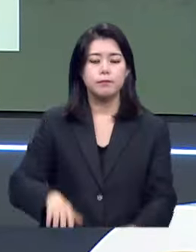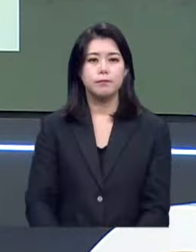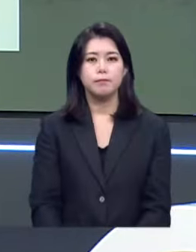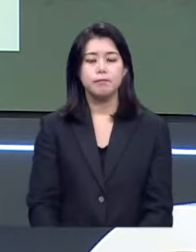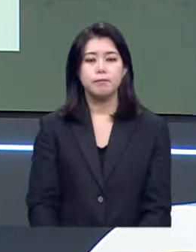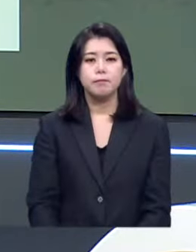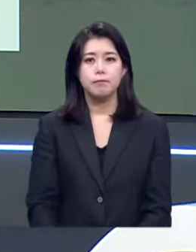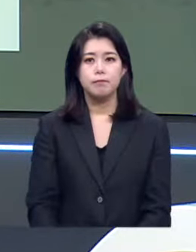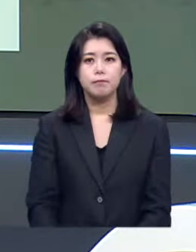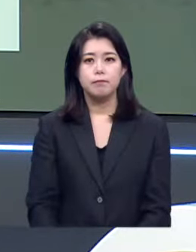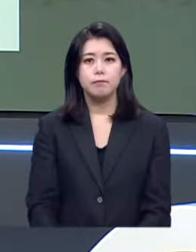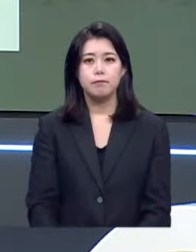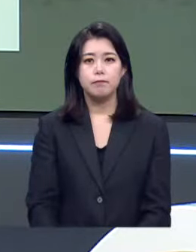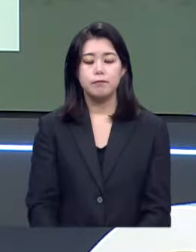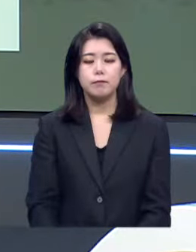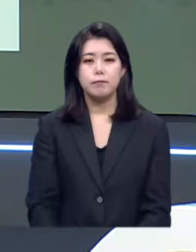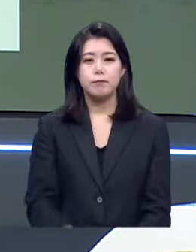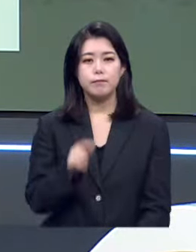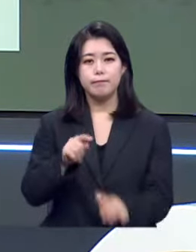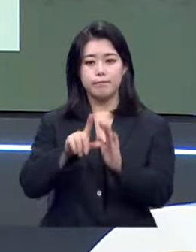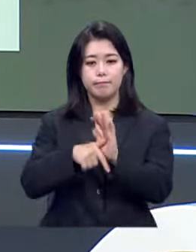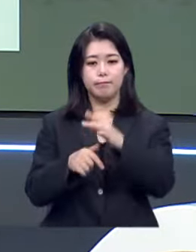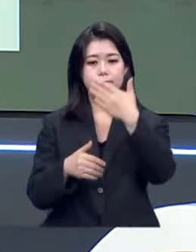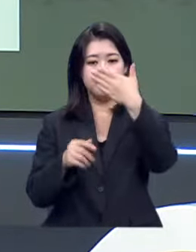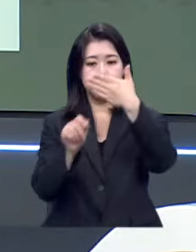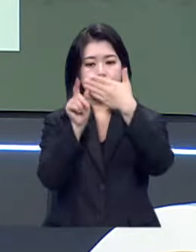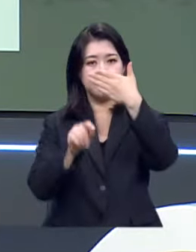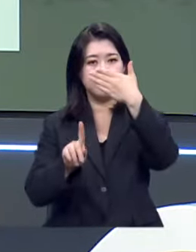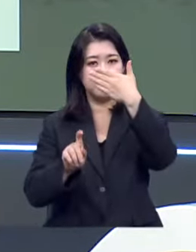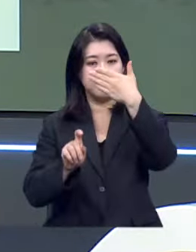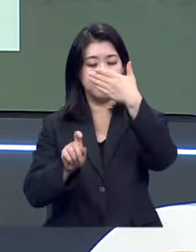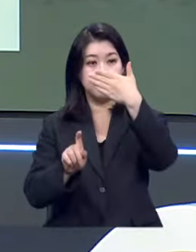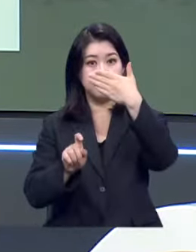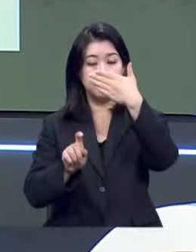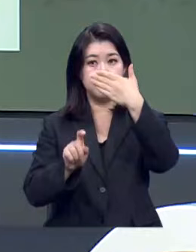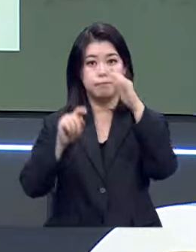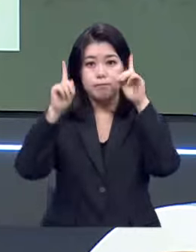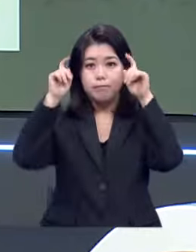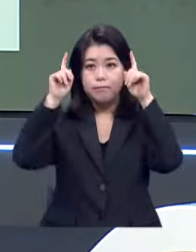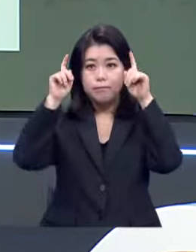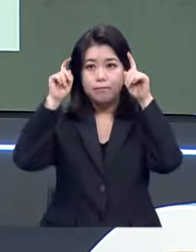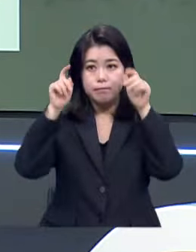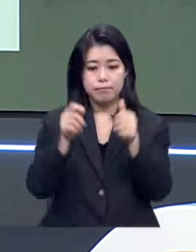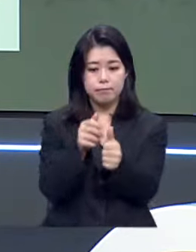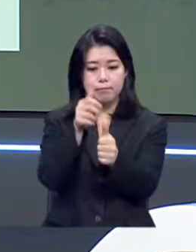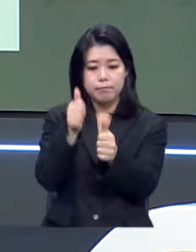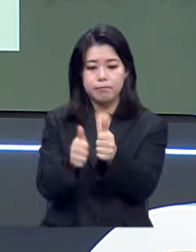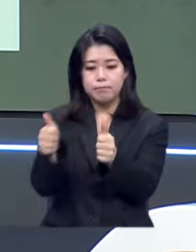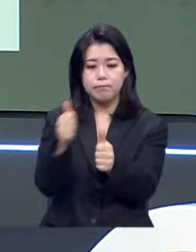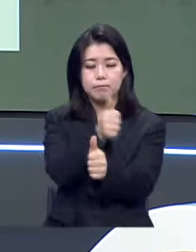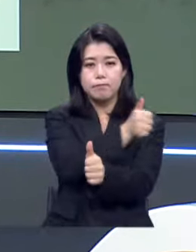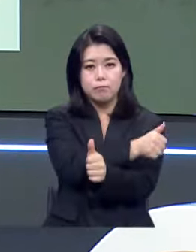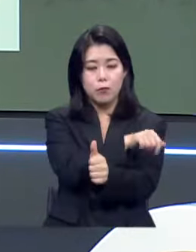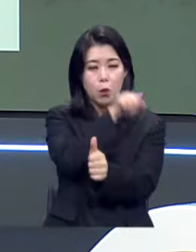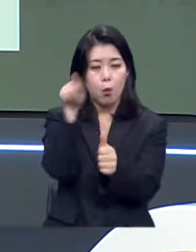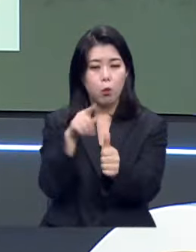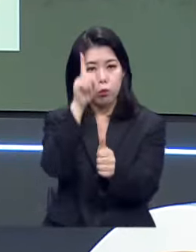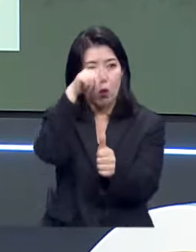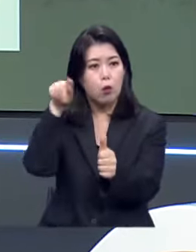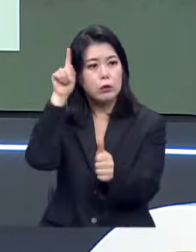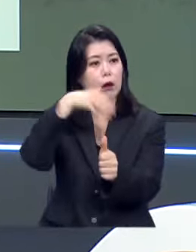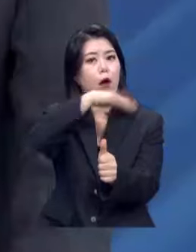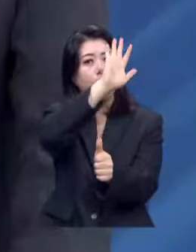근데 교수님 지금 그때 9월 11일에 찍혔던 사진들 의 주변에 있던 사람들이 지금 죄다 러시아가 있다는 얘기